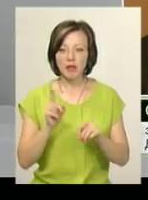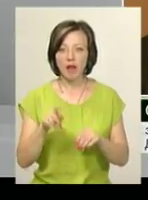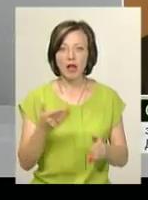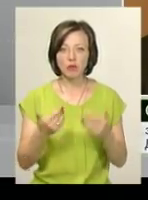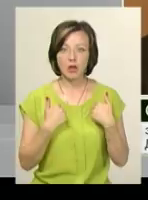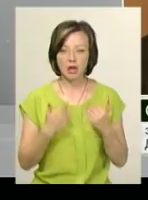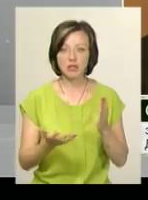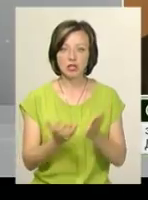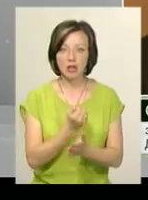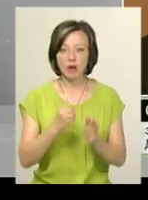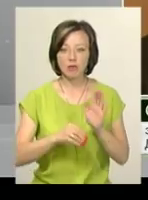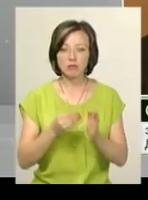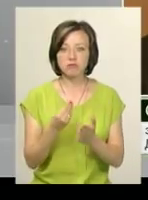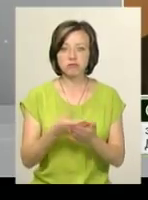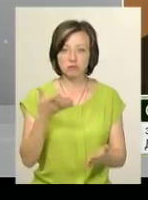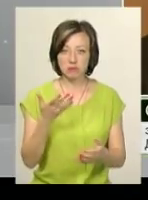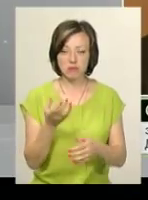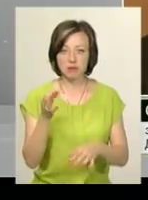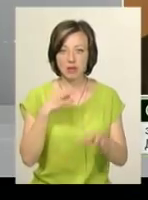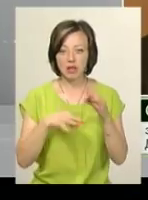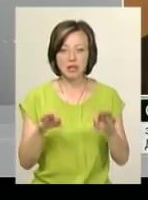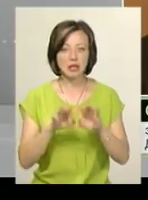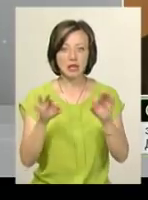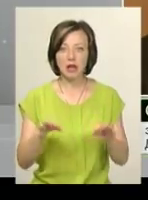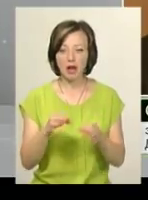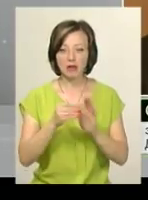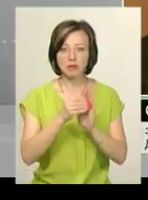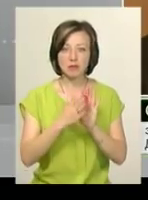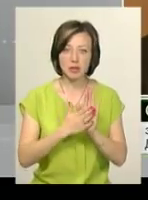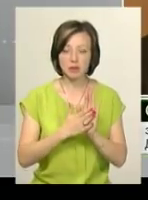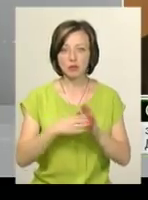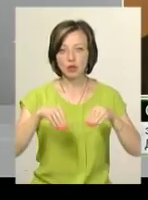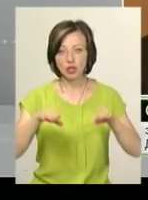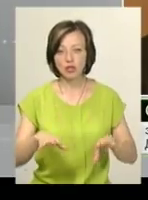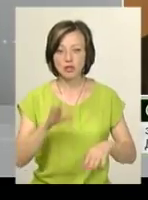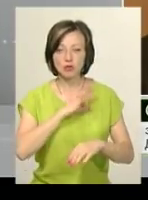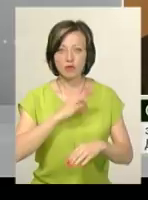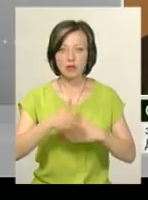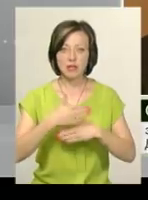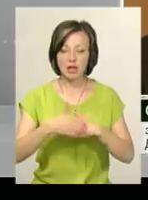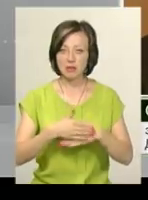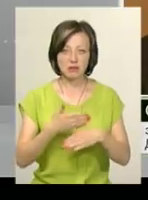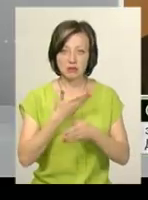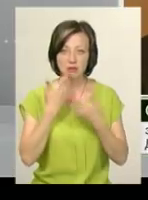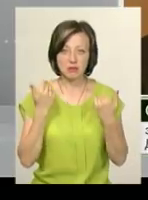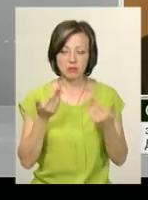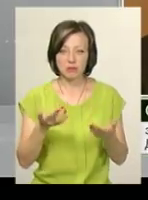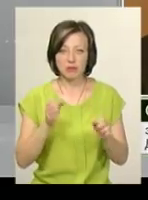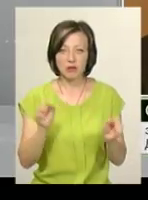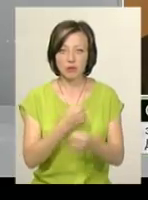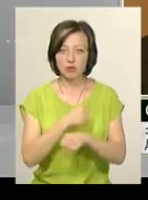знайшла завищення по торгових надбавках, ніяким чином, ні приписом, ні рішенням про застосування економічних санкцій